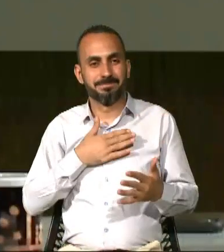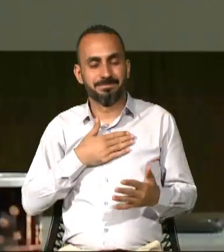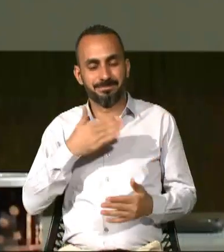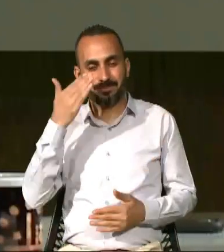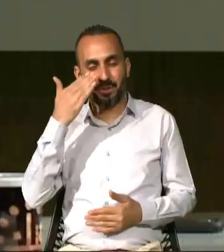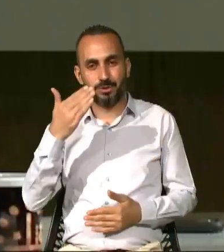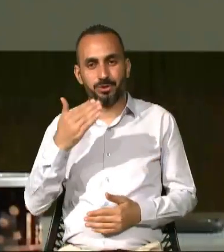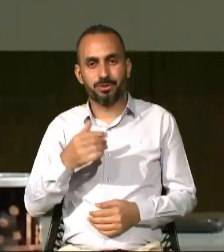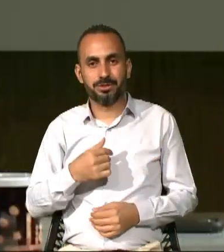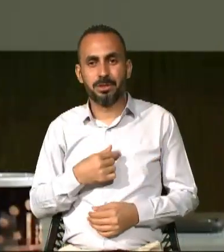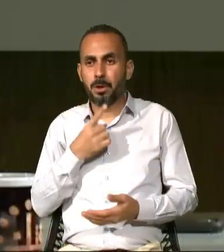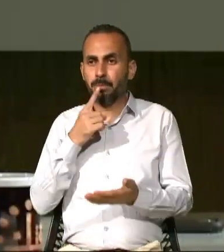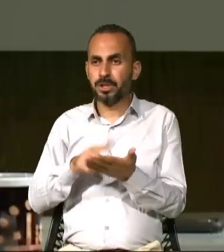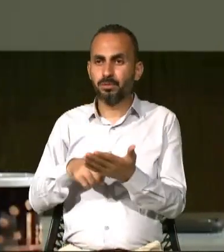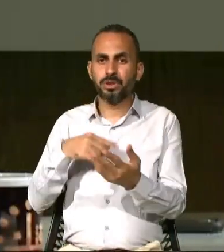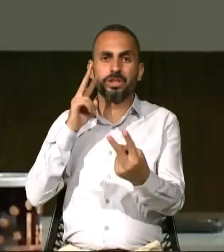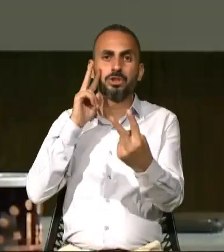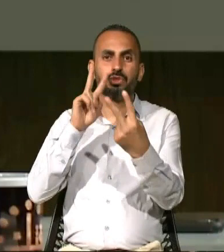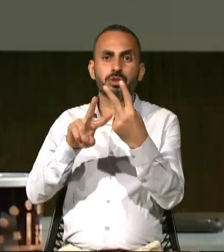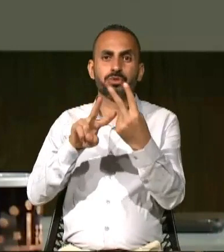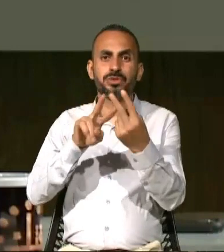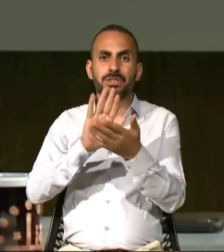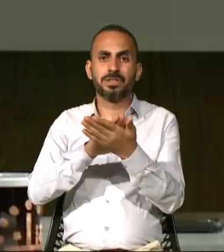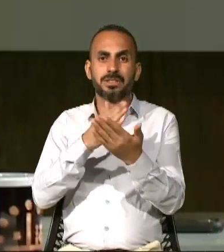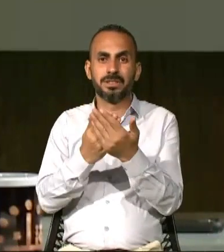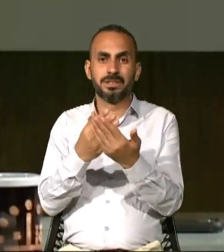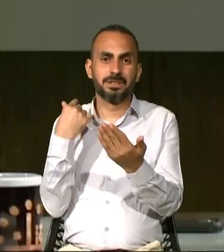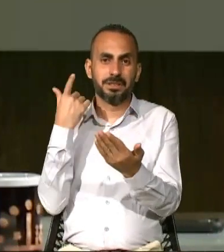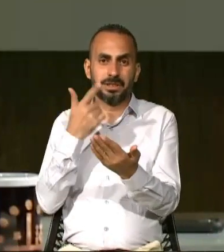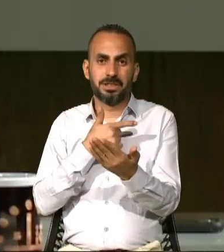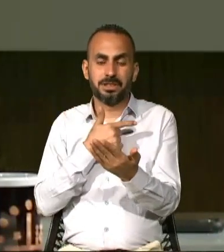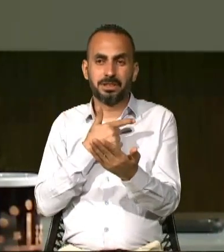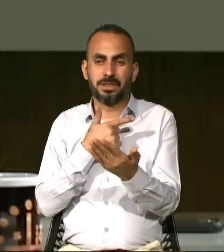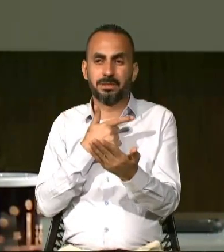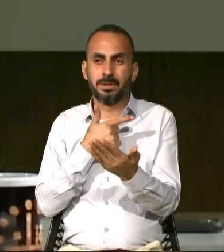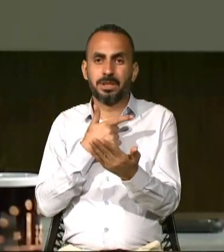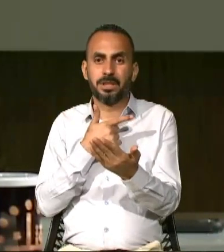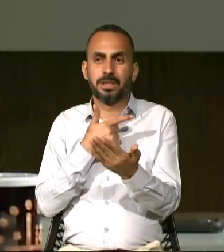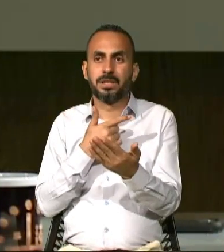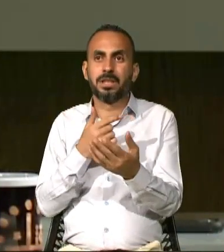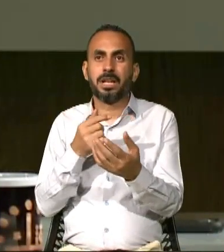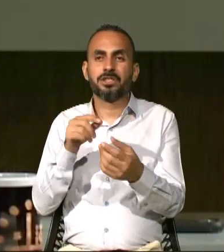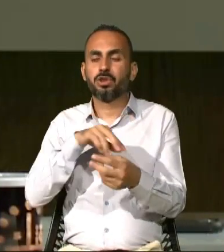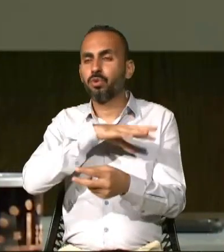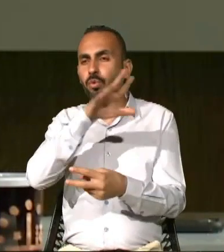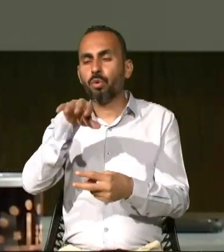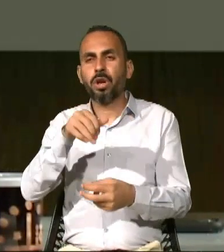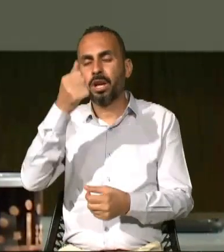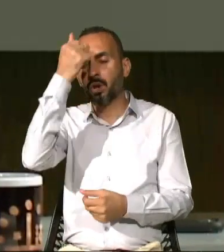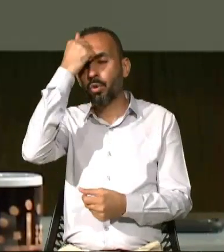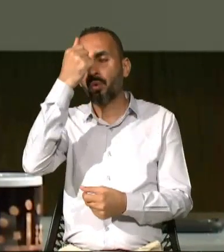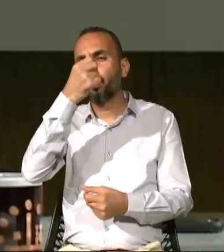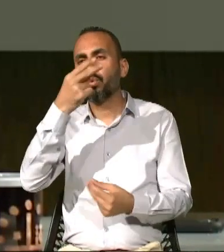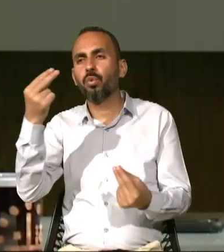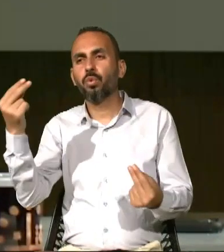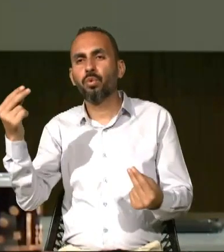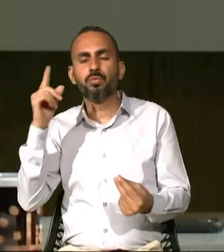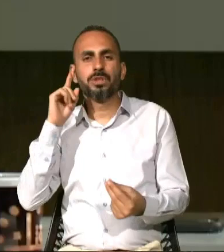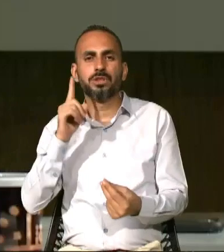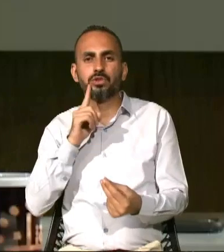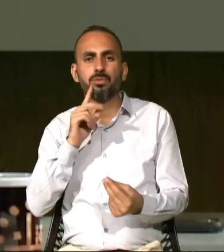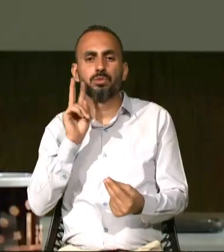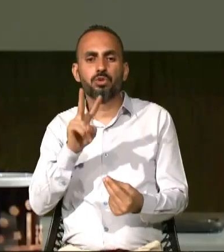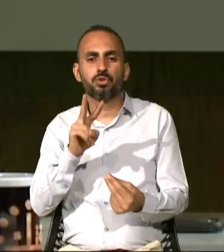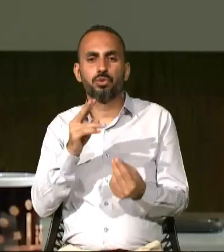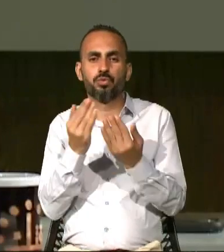شكرا. فرحت بجد، لان انا بحب اوصل للنفوس وانتم بتوصلوا لالاف من الناس، يعني نعمه الرب يسوع. ربنا يبارك حضرتك. توصل